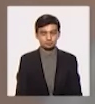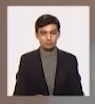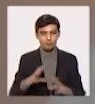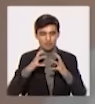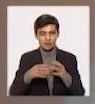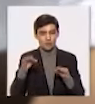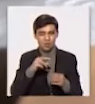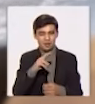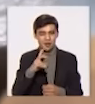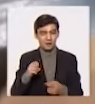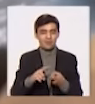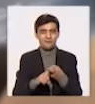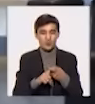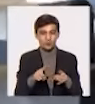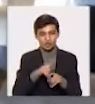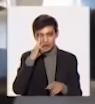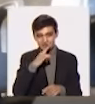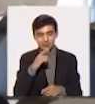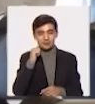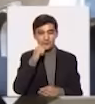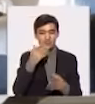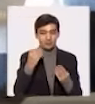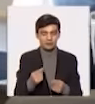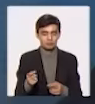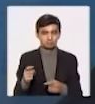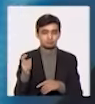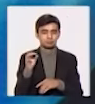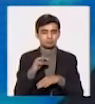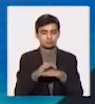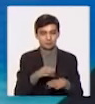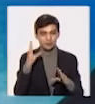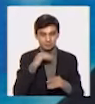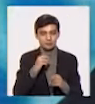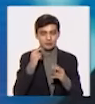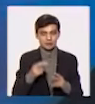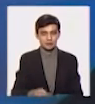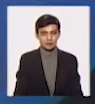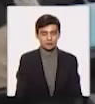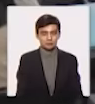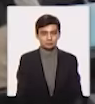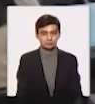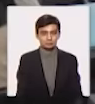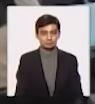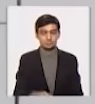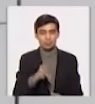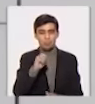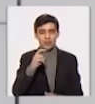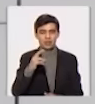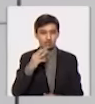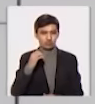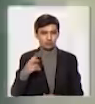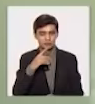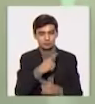Әлемді жалмаған коронавирус Қазақстанға ертеңнен бастап келуі мүмкін. Плюс-минус одна неделя туда. Бекшин Мырза